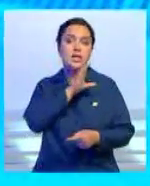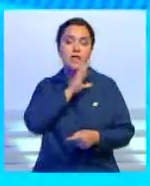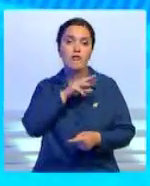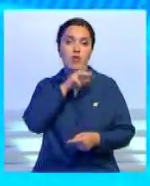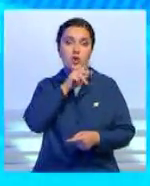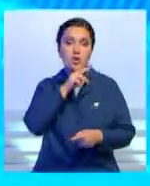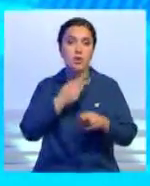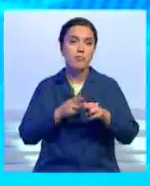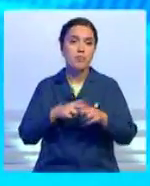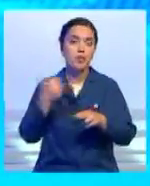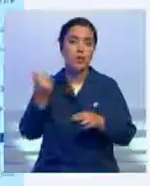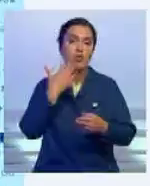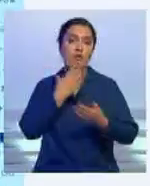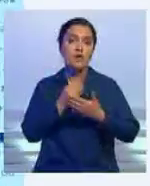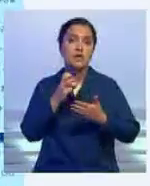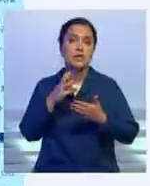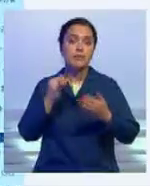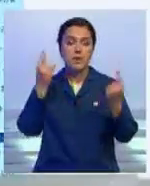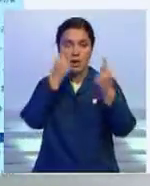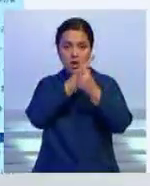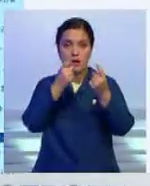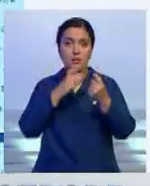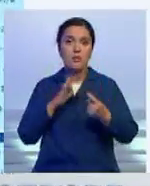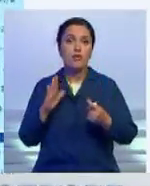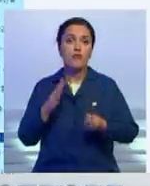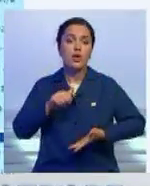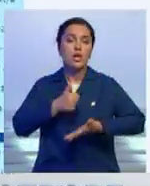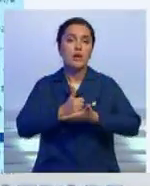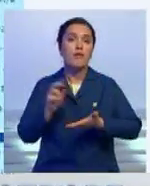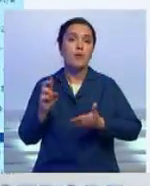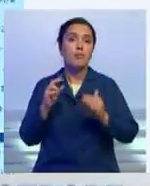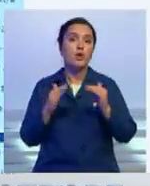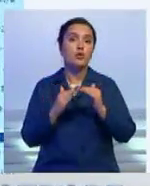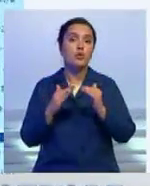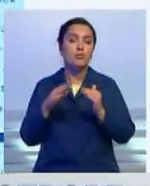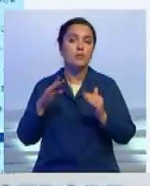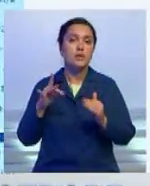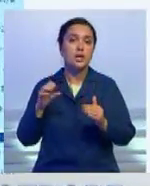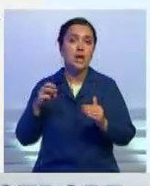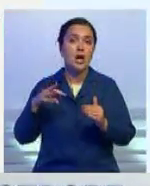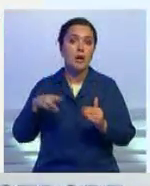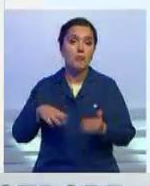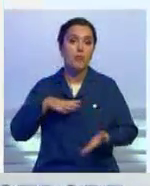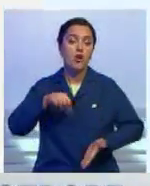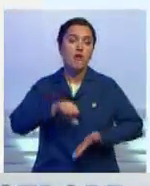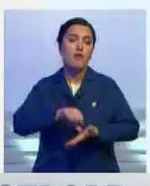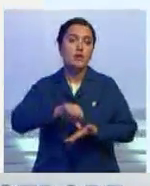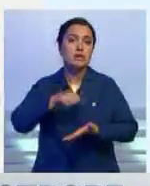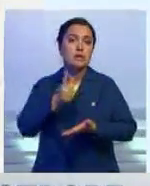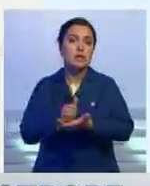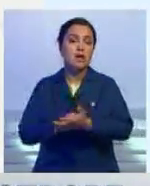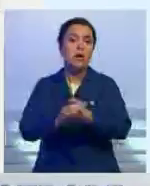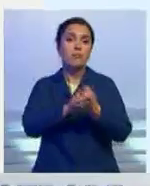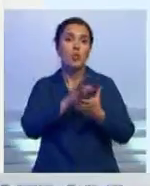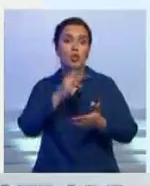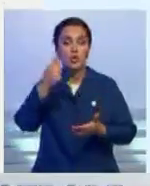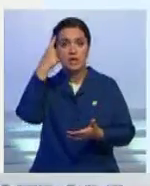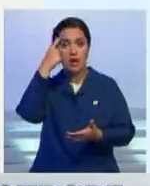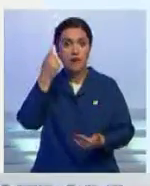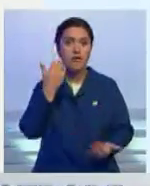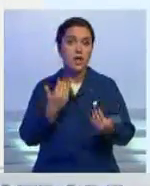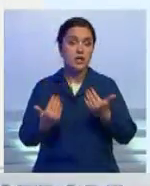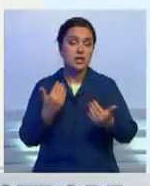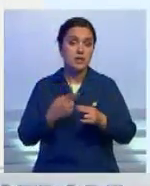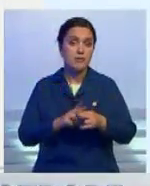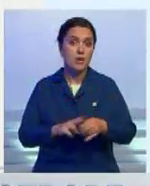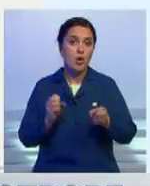ссылкой на северокорейские СМИ. Минувший вторник глава Белого дома Дональд Трамп, выступая на Генеральной Ассамблее ООН, заявил, что в случае угрозы для